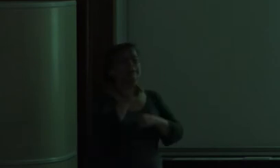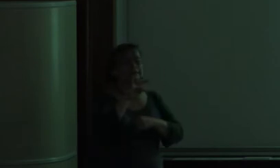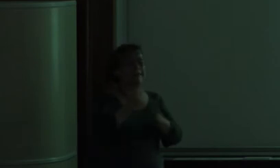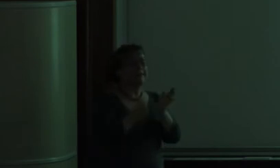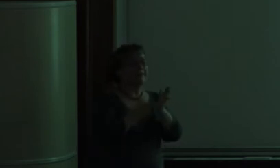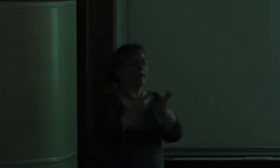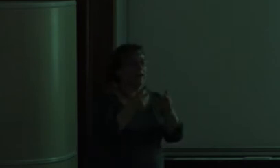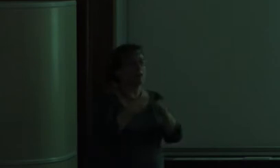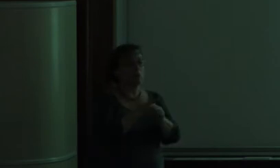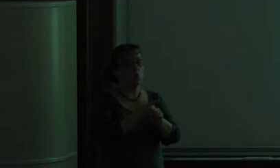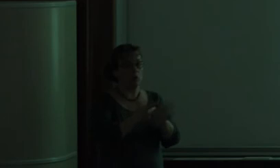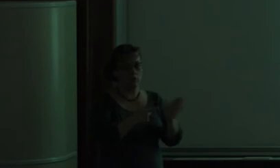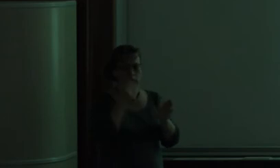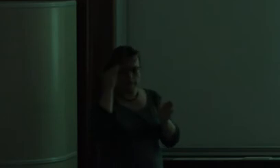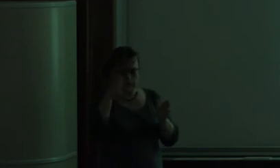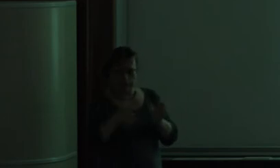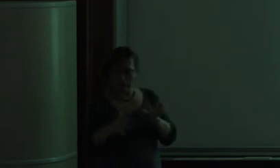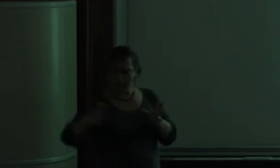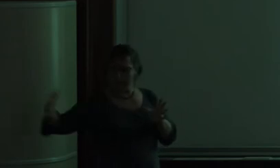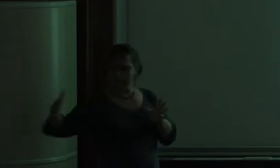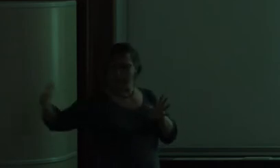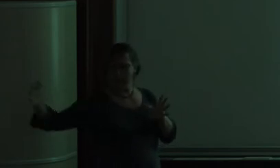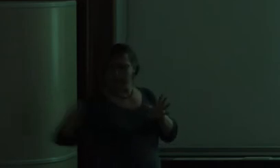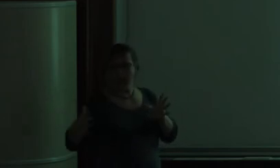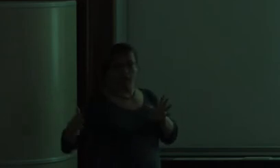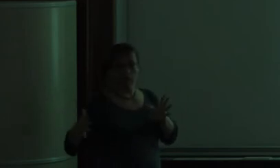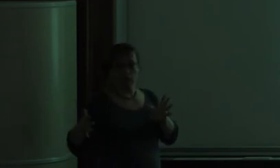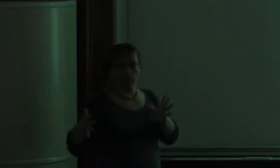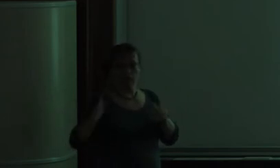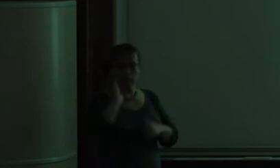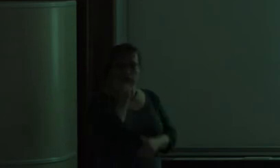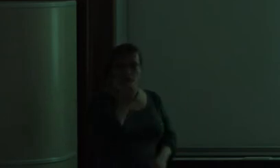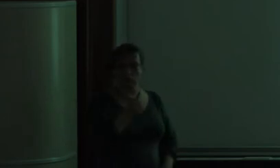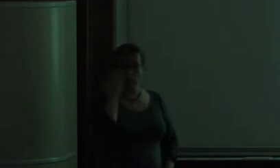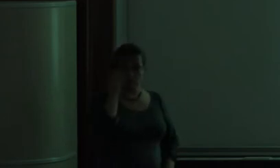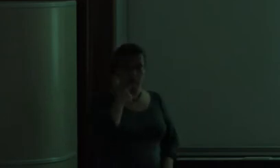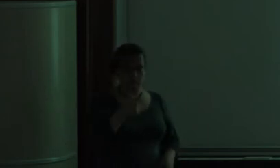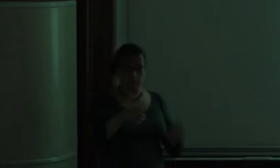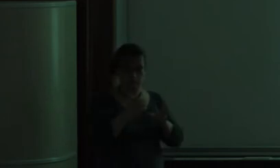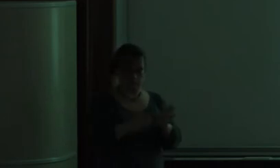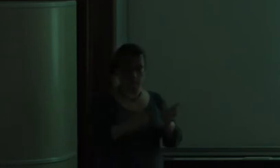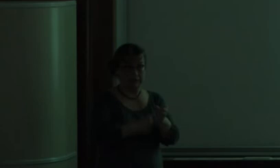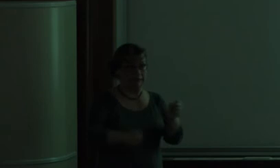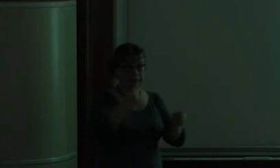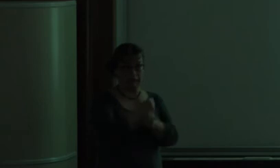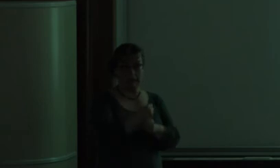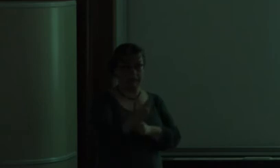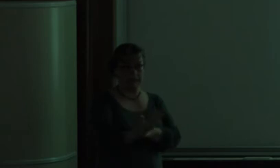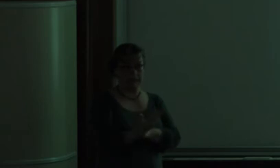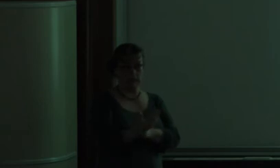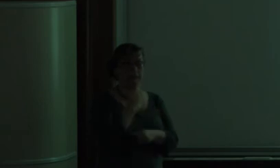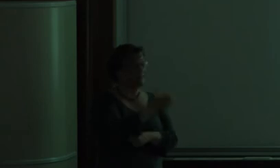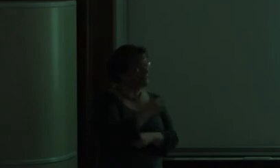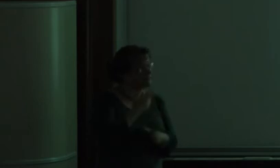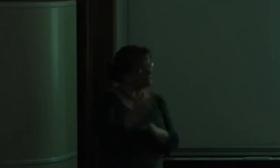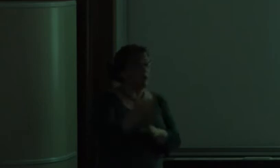la taille de votre itérable pour limiter à 5. Donc ça veut dire qu'il va générer les 5 et après s'arrêter de générer quoi que ce soit. Et